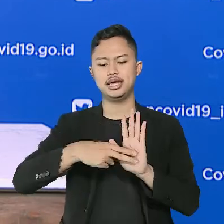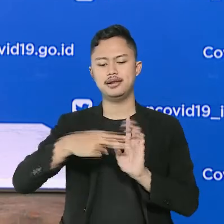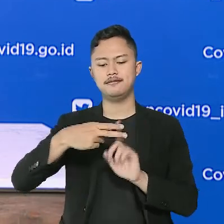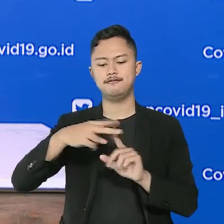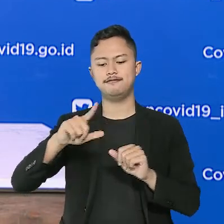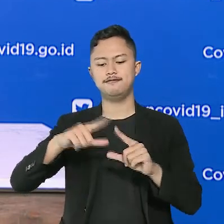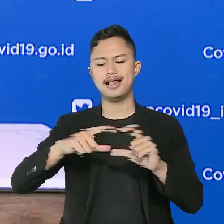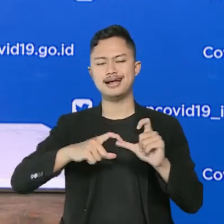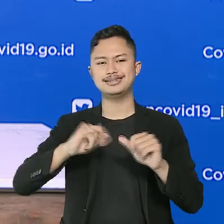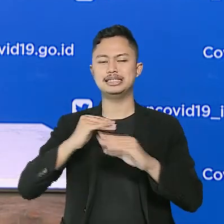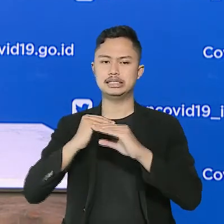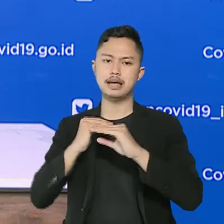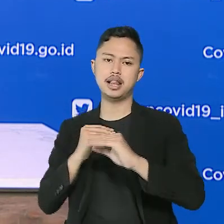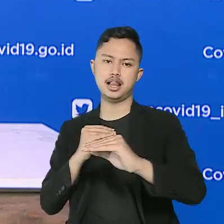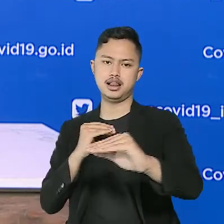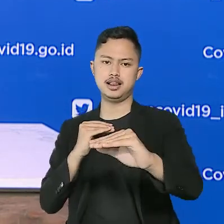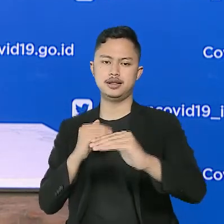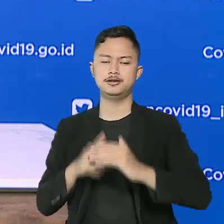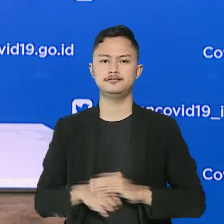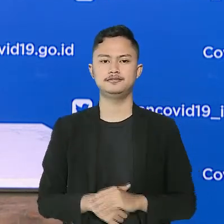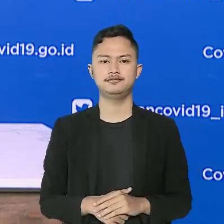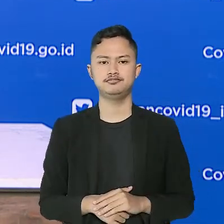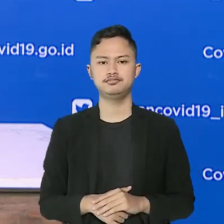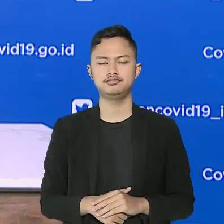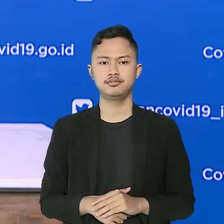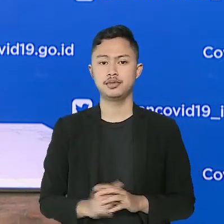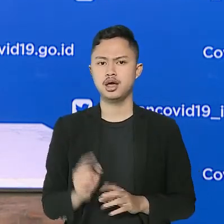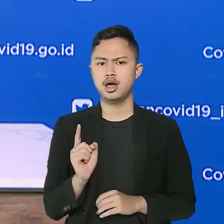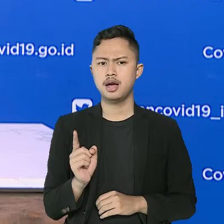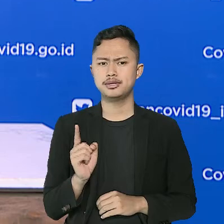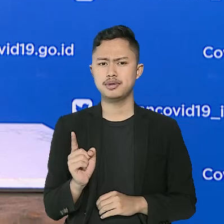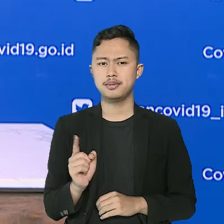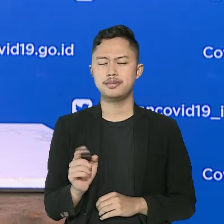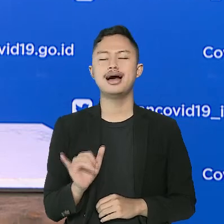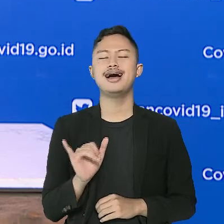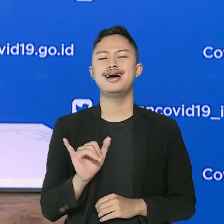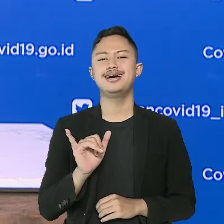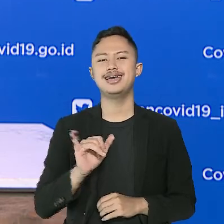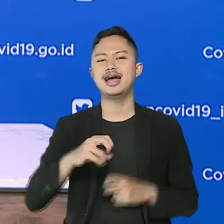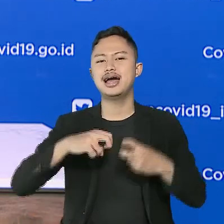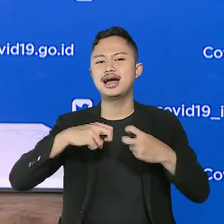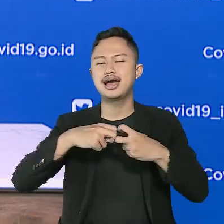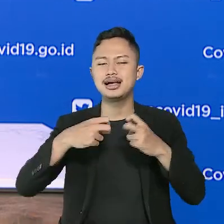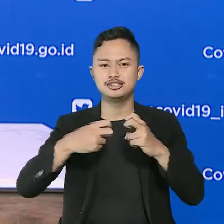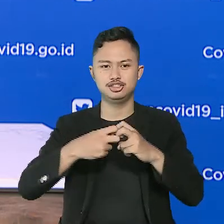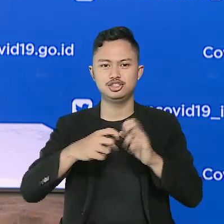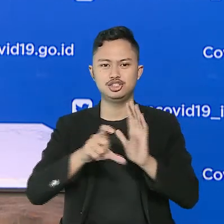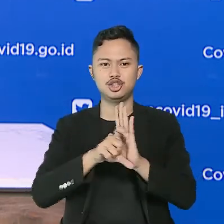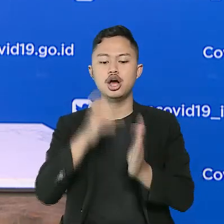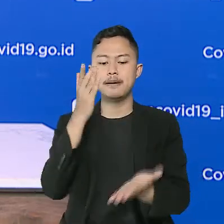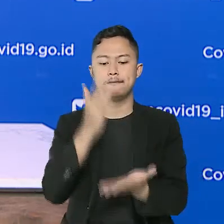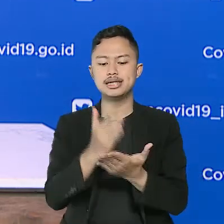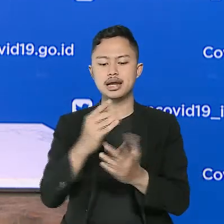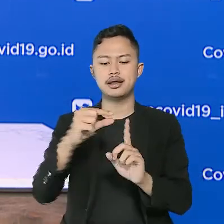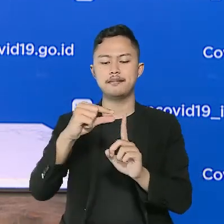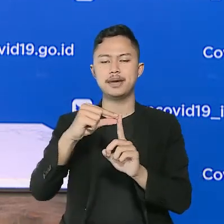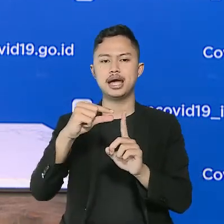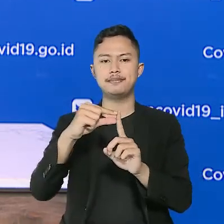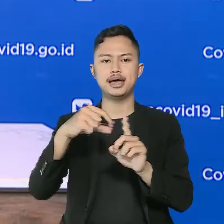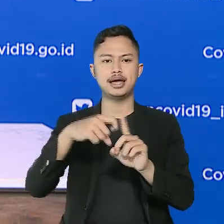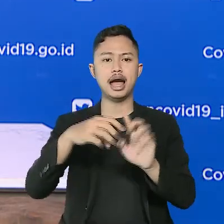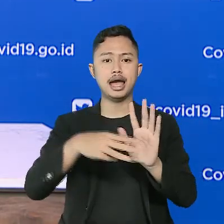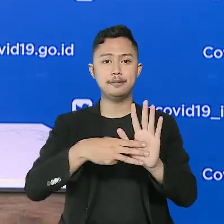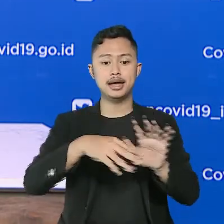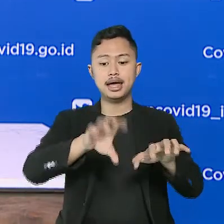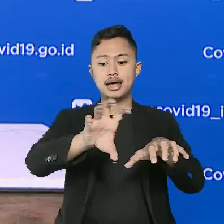stabil. Hal ini terjadi seiring dengan penurunan level PPKM di seluruh daerah. Oleh karena